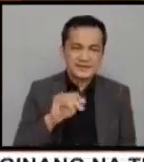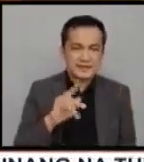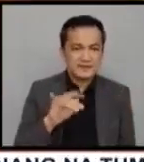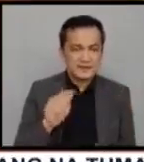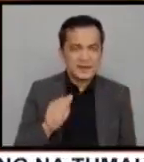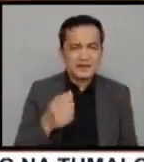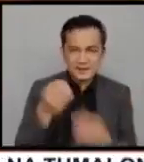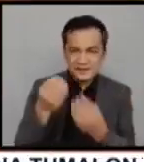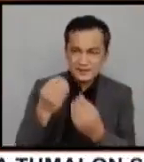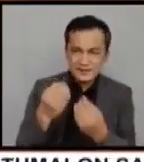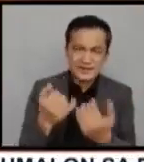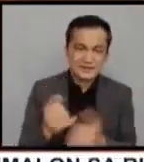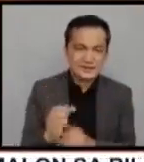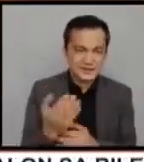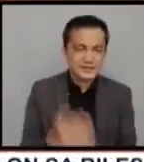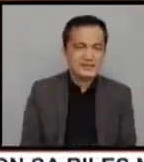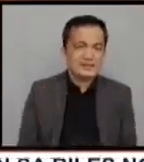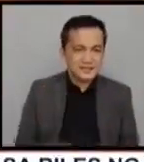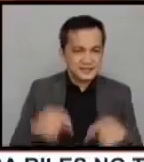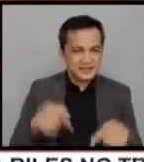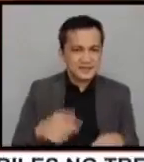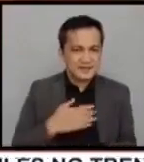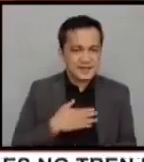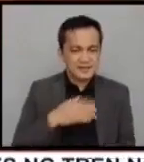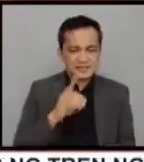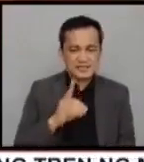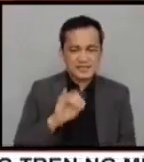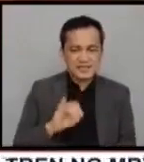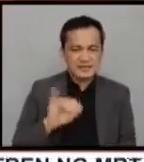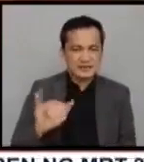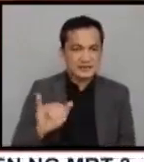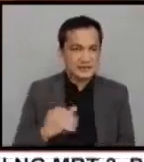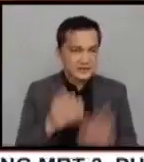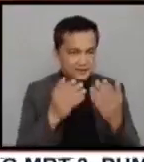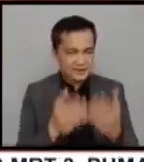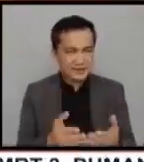amin ngayong umaga dito sa My DIY. Again, maraming salamat and stay safe.